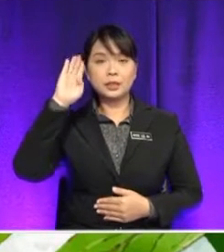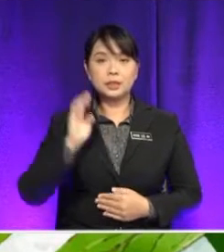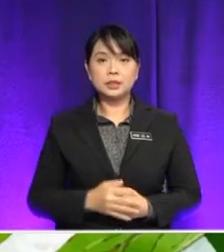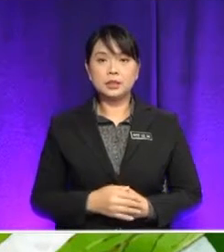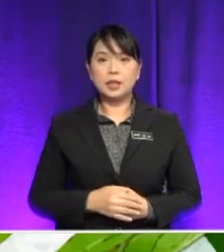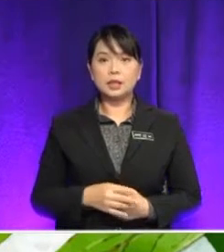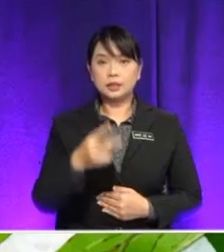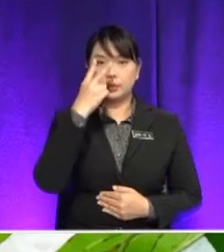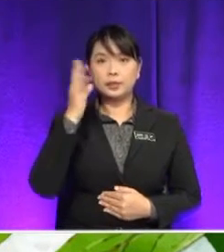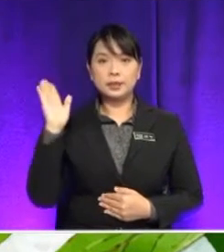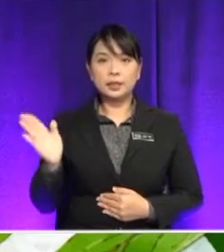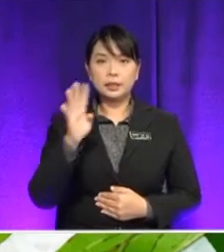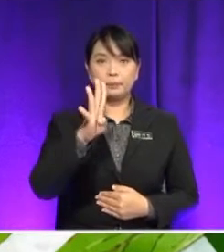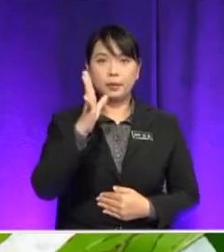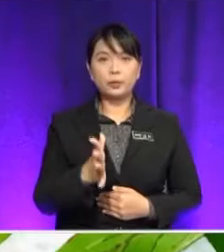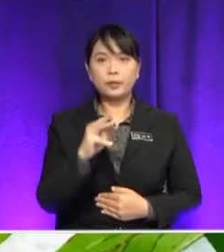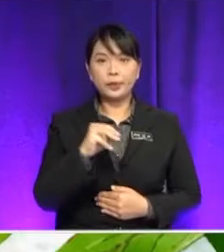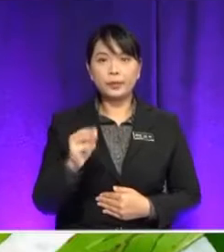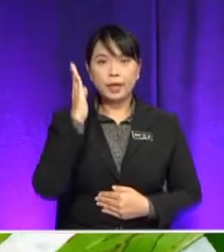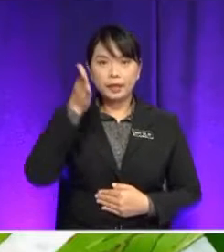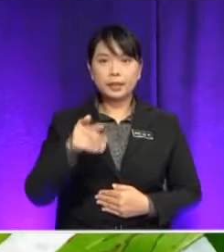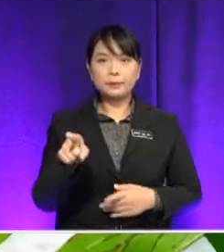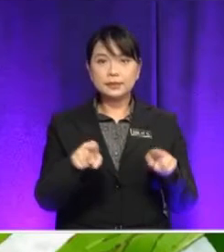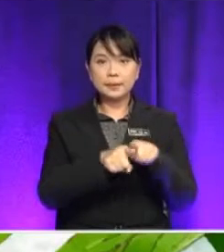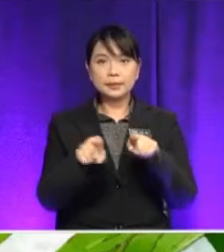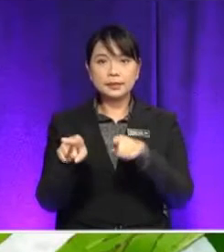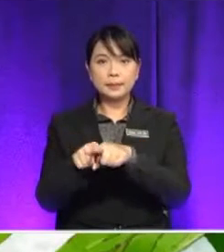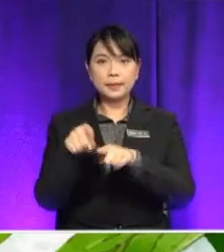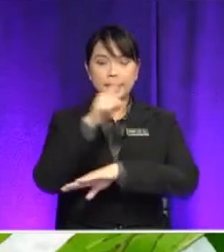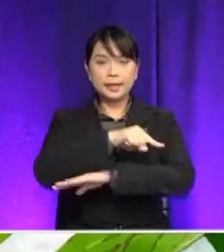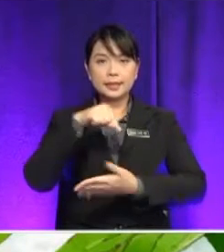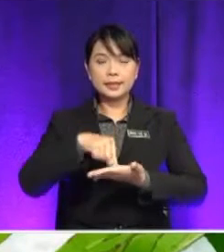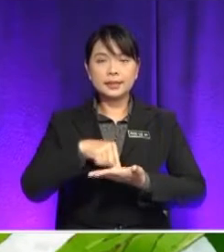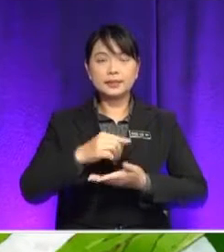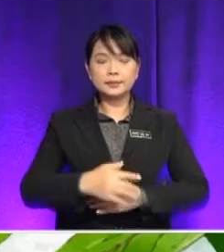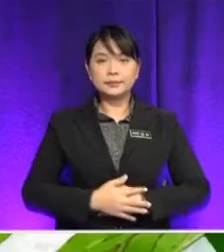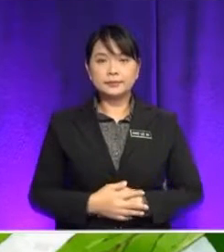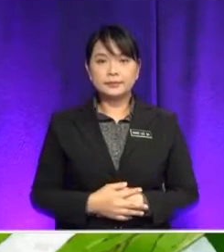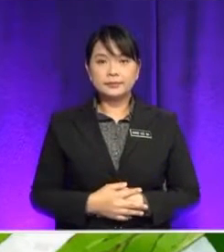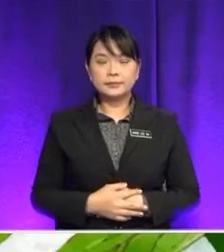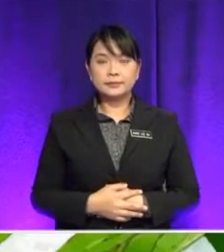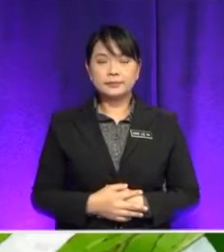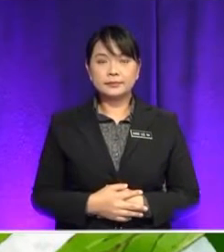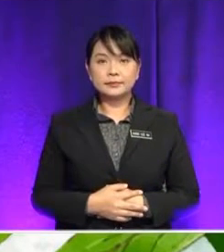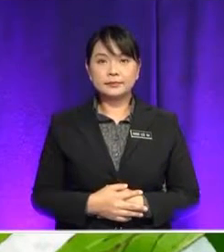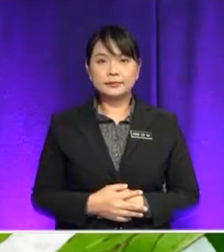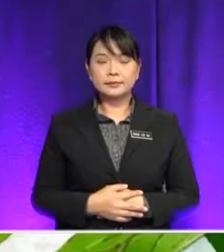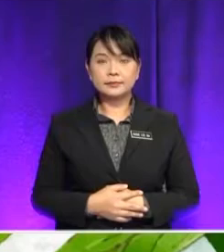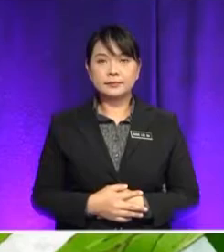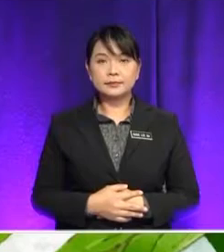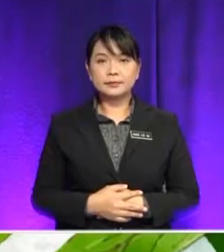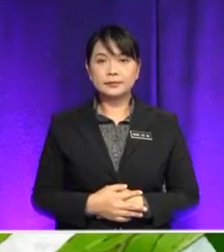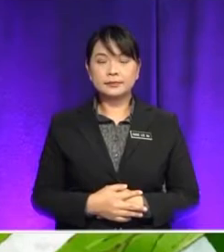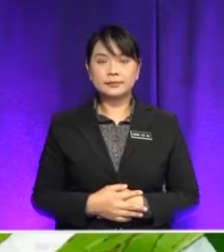berwarna merah jambu tak pengawas ataupun bumi rekan sebaya atau pengawas Surau agaknya baterai agak-agak nyawa Konoha kok